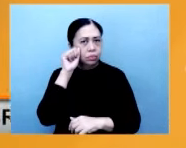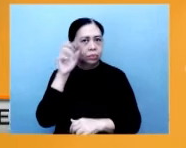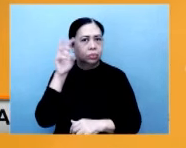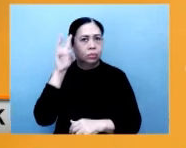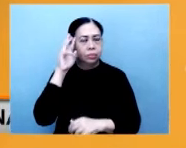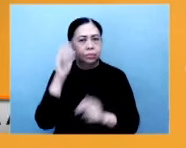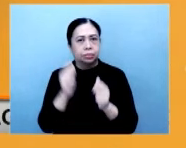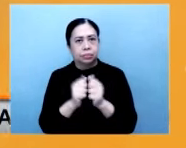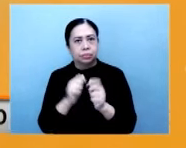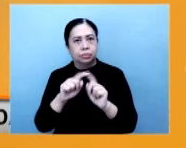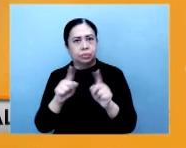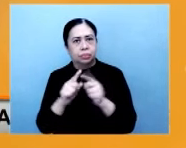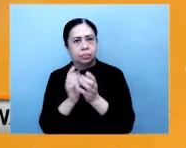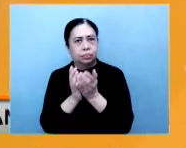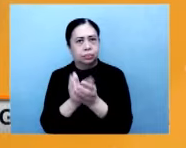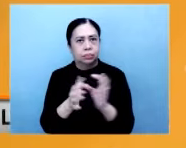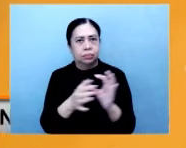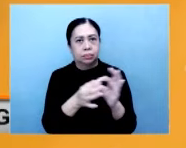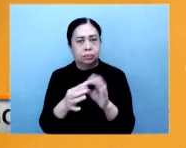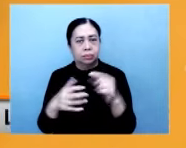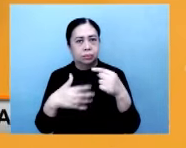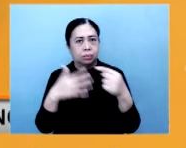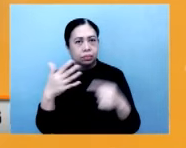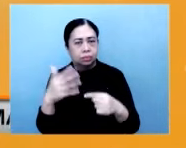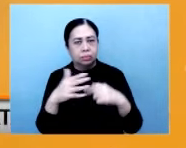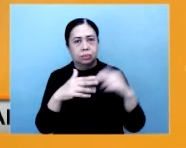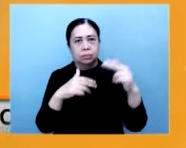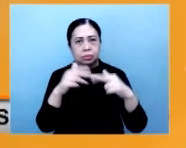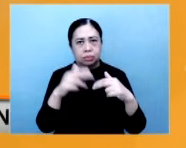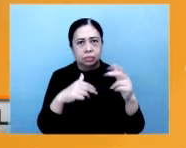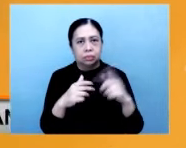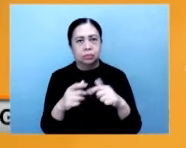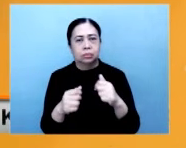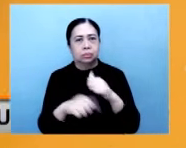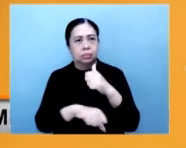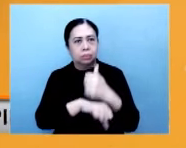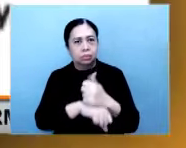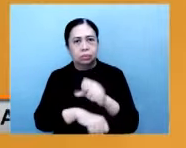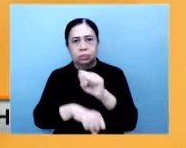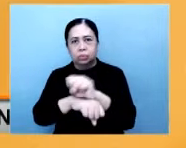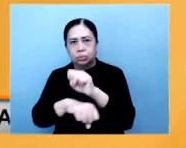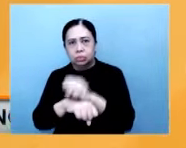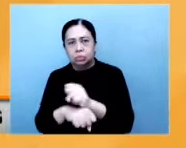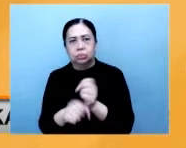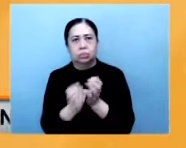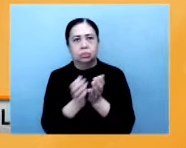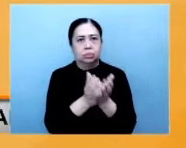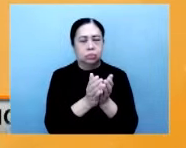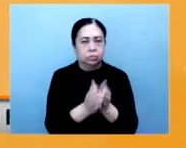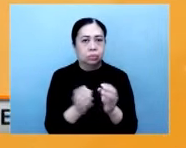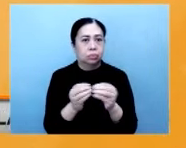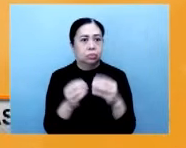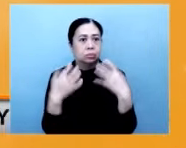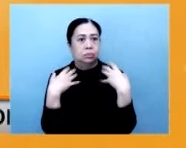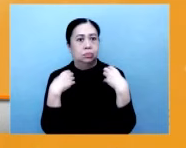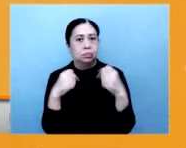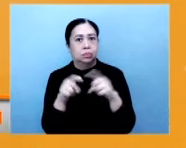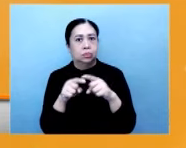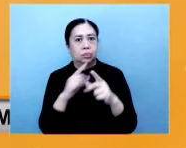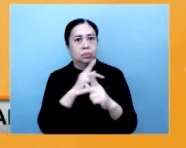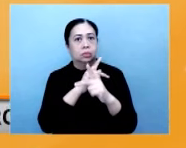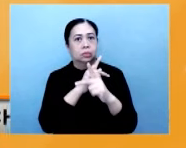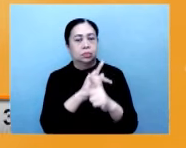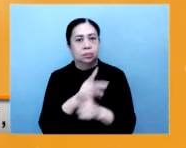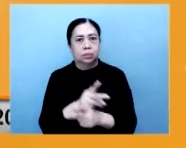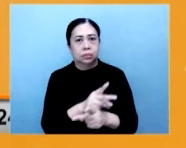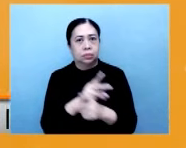ng maritime-related activities, infrastruktura, mga tao, uhan at mga vessel o barko. Mas palalakasin din ang pagprotekta at pangangalaga